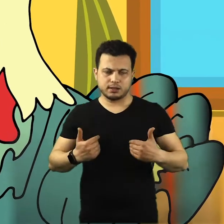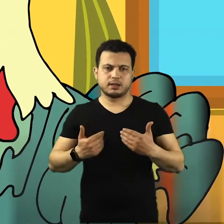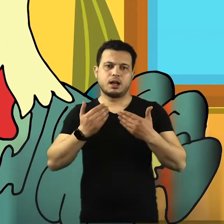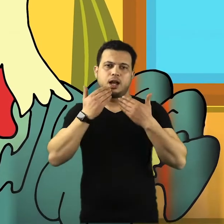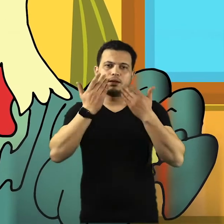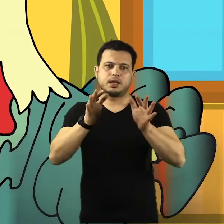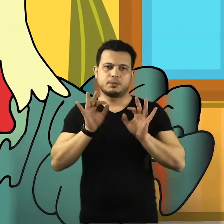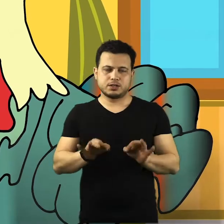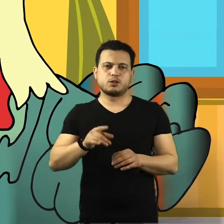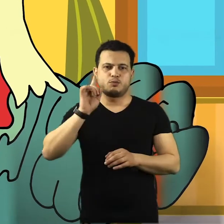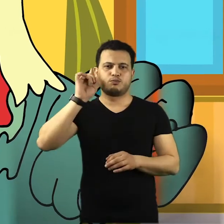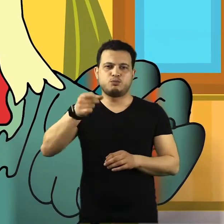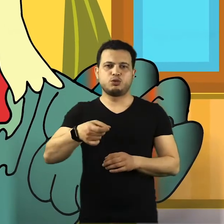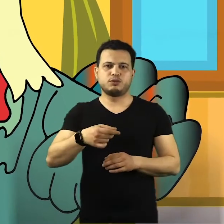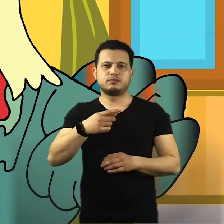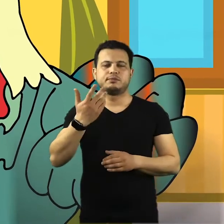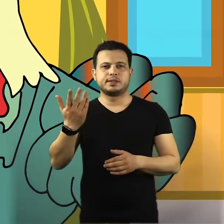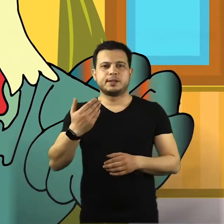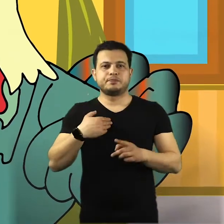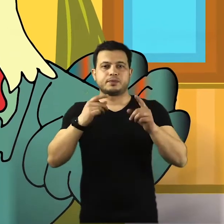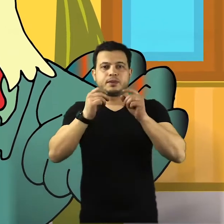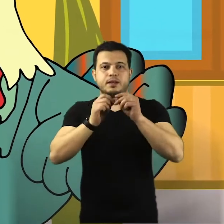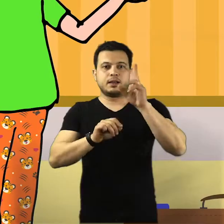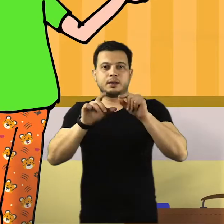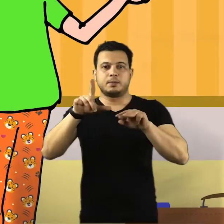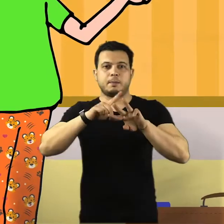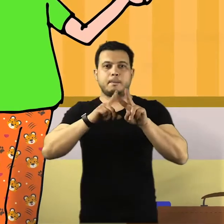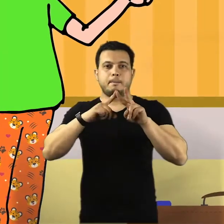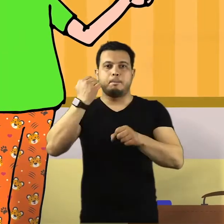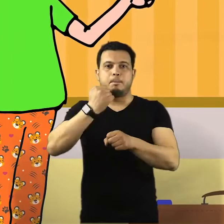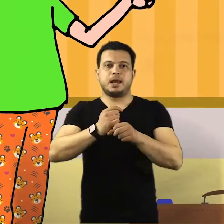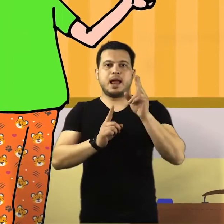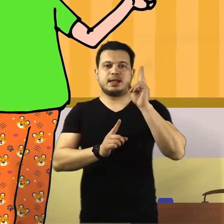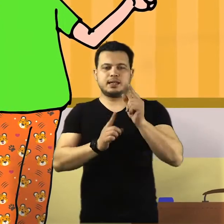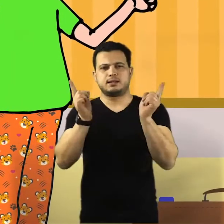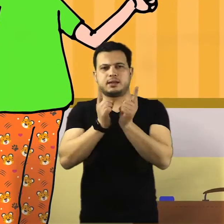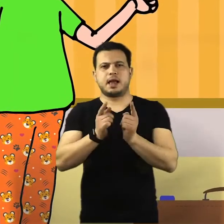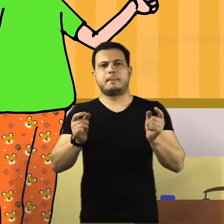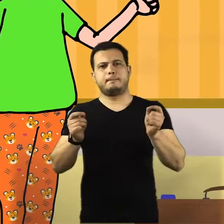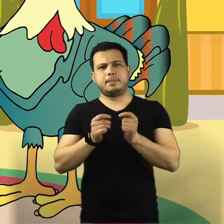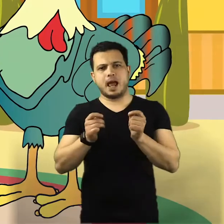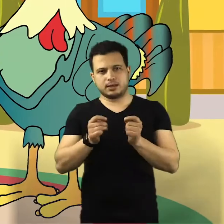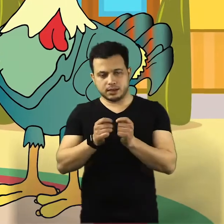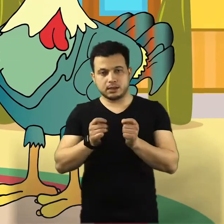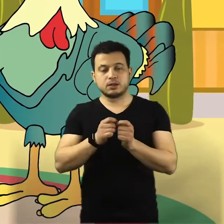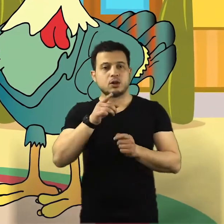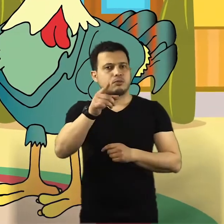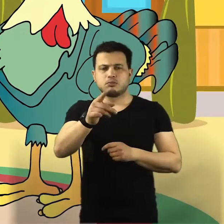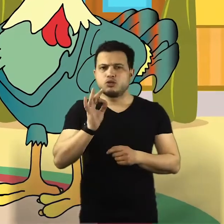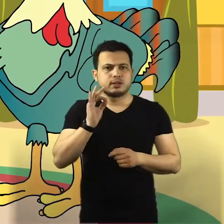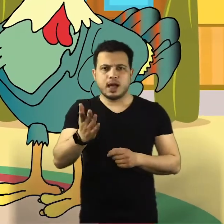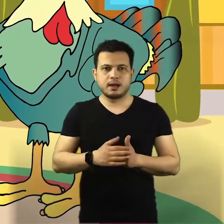Tabi ya Buldum Bilengi Bilengi mi? O da ne? Bilge